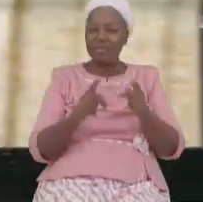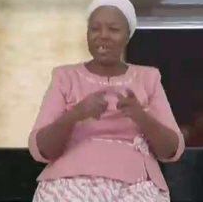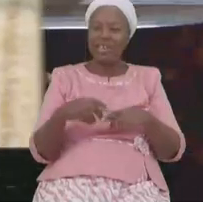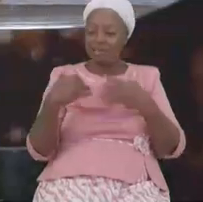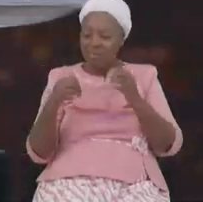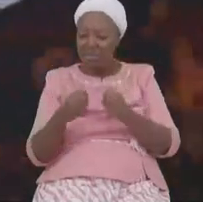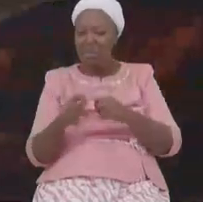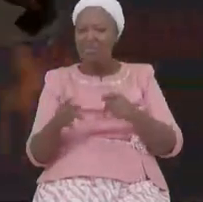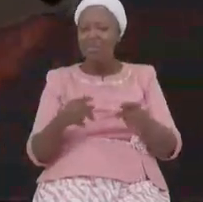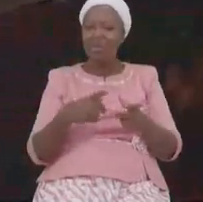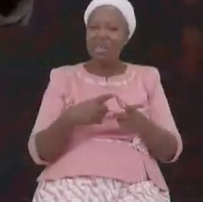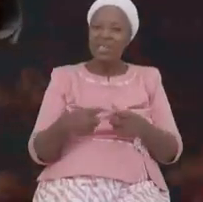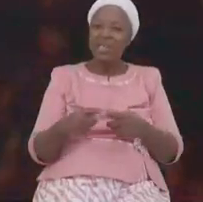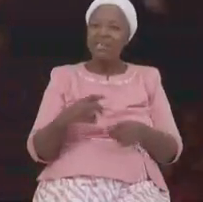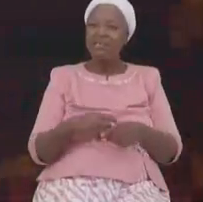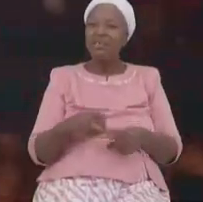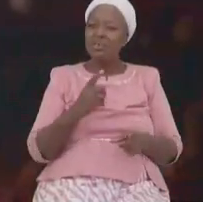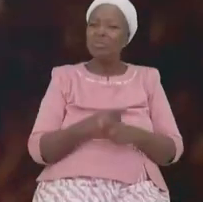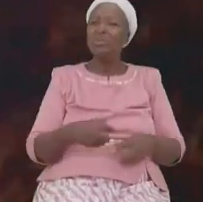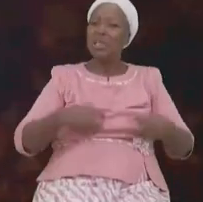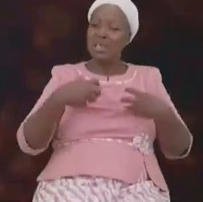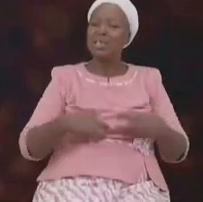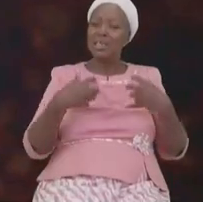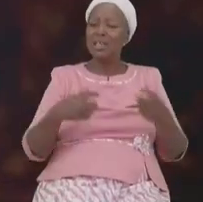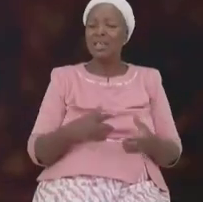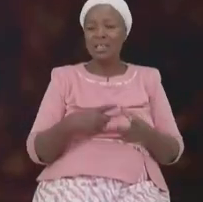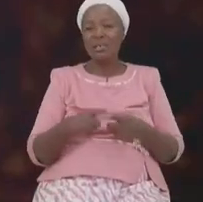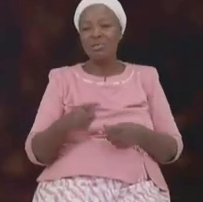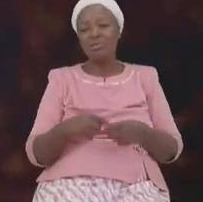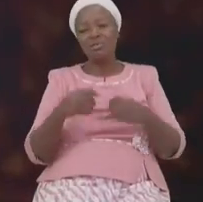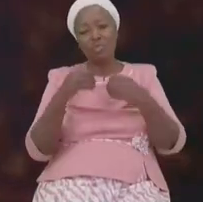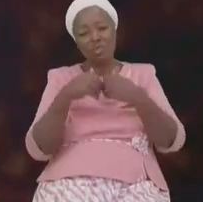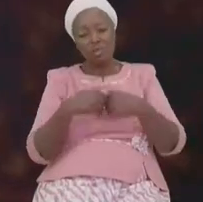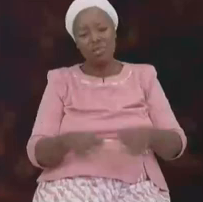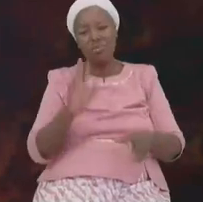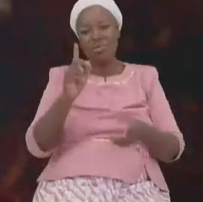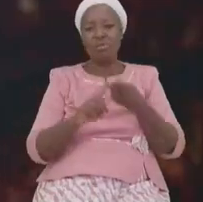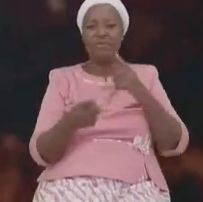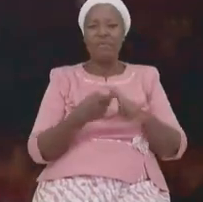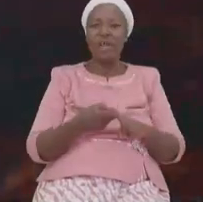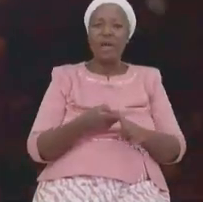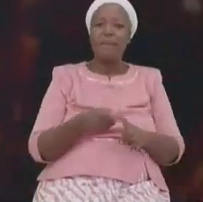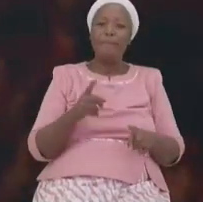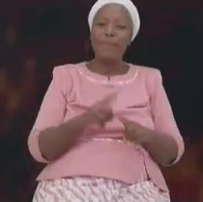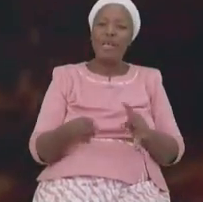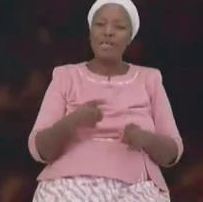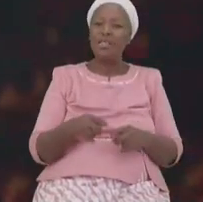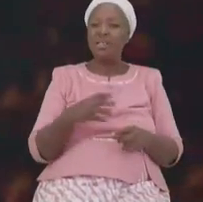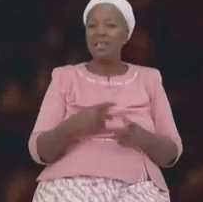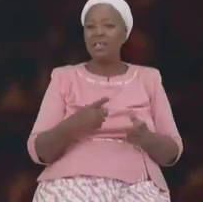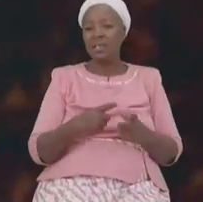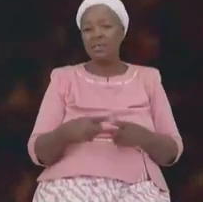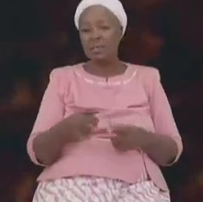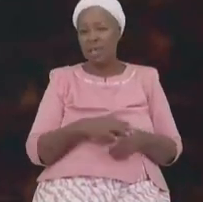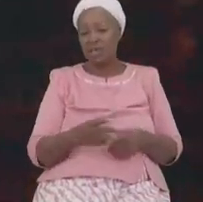quelqu'un, et tout le temps, il est en colère, tu perdras l'ami. Si tu es en fiançailles, et tout le temps, vous vous retrouvez